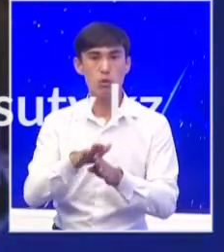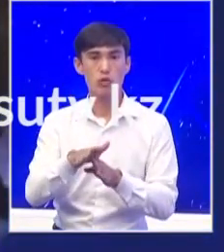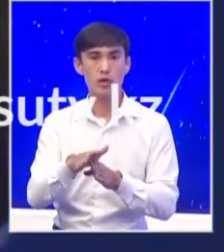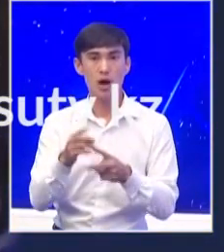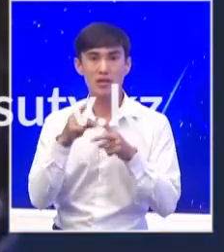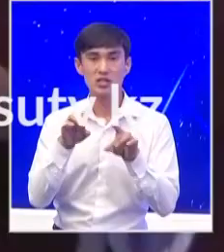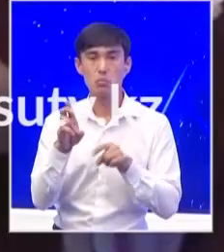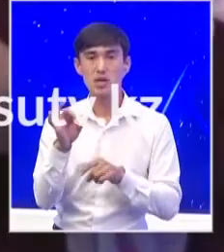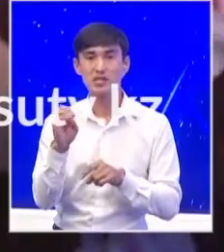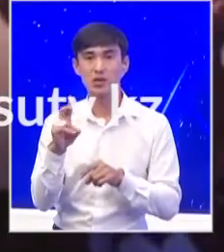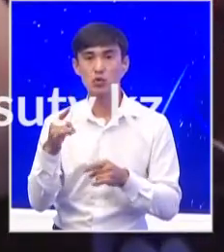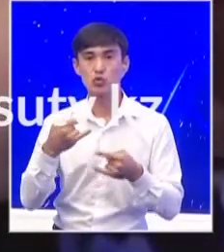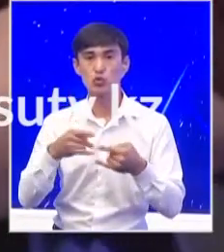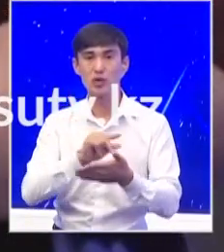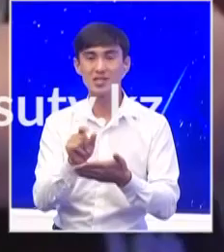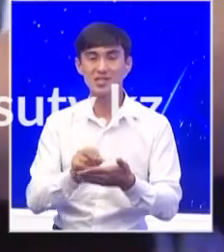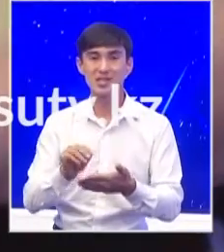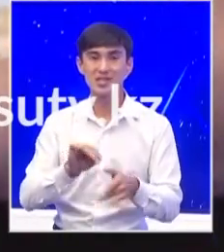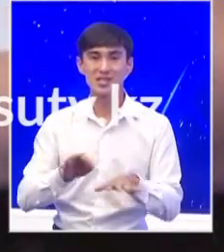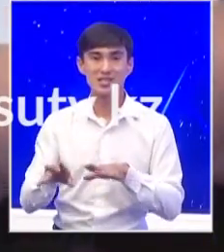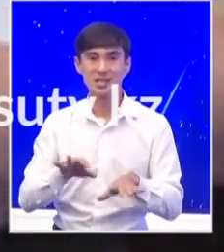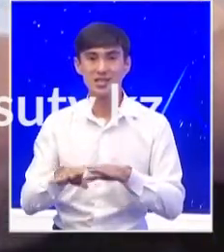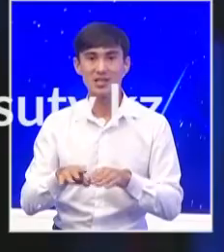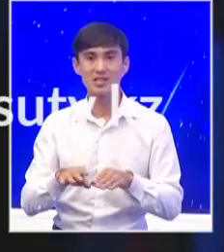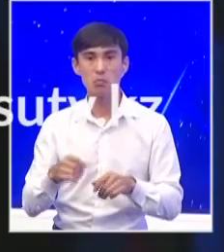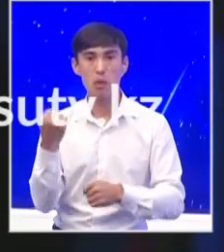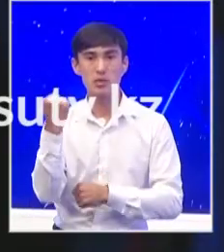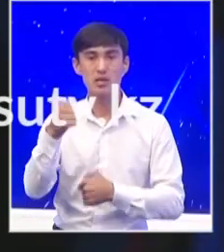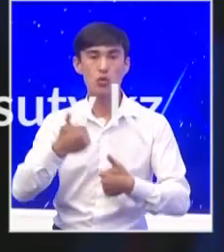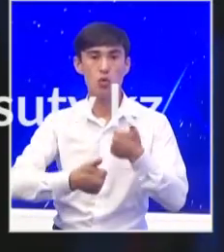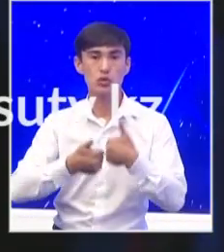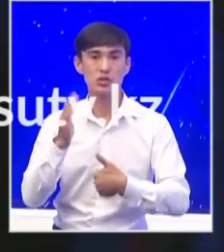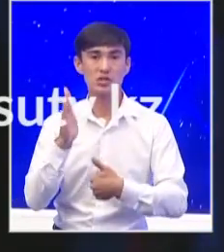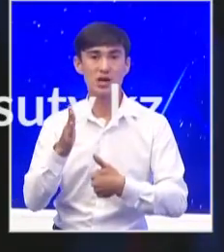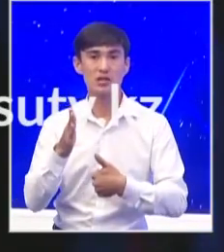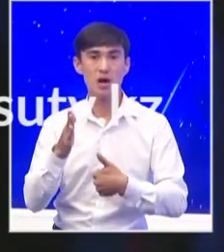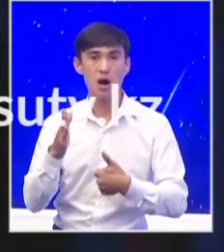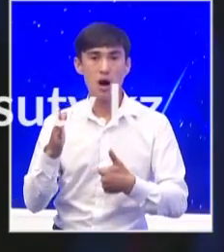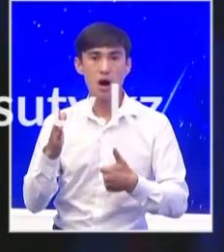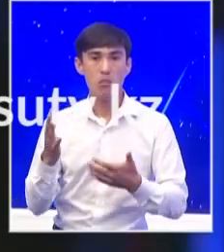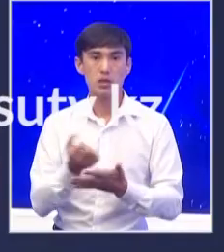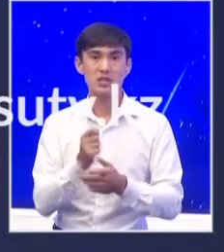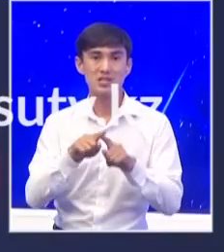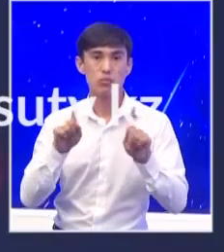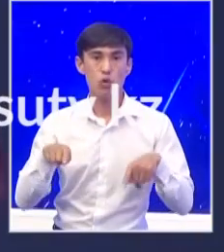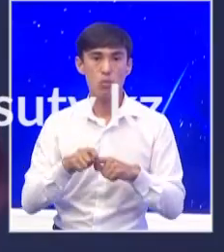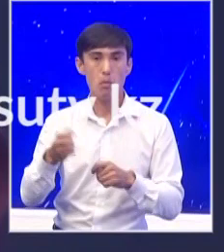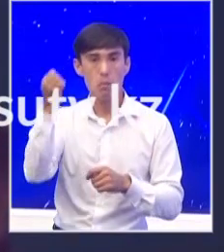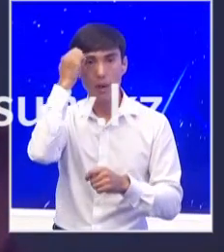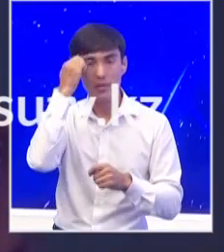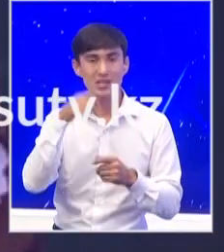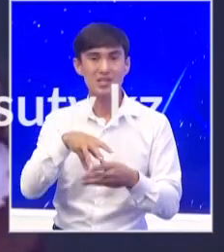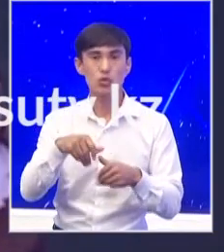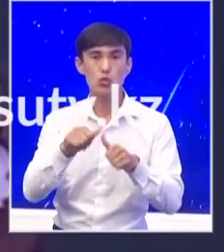принципы Бисена Куранбека в журналистской деятельности. Победители конкурса станут обладателями диплома, памятной статуэтки «Жигер»